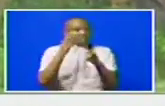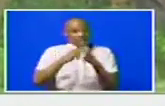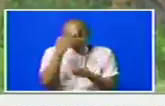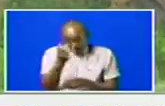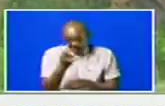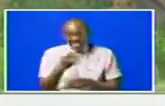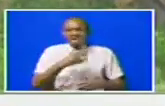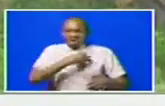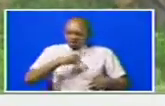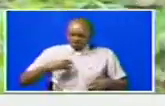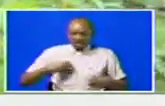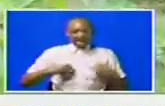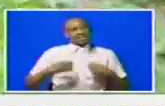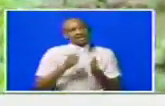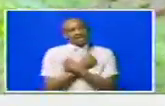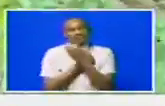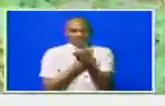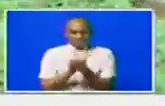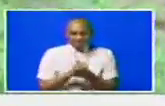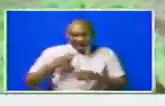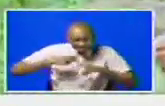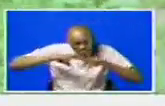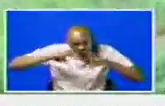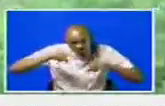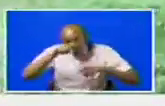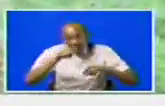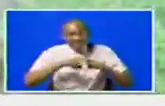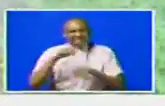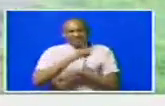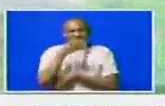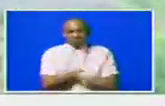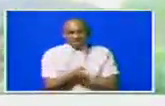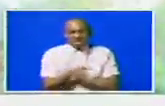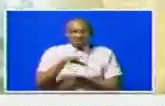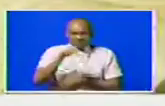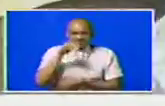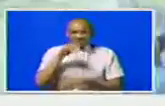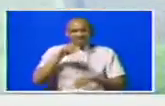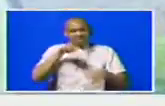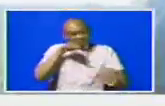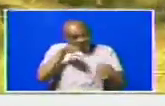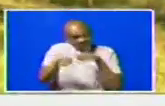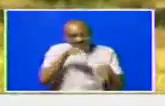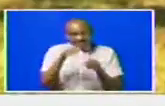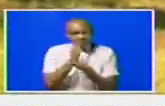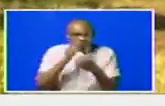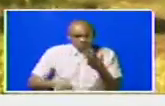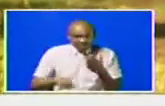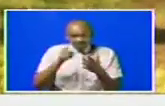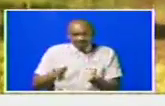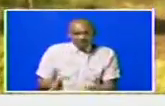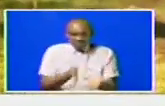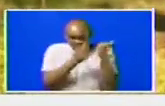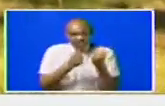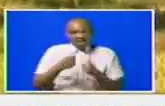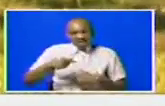leopard inapenda huku. Tunawasaka chui, lakini jioni hii tuwapata fisi ambao kwa mazoea yao wanatimua na kutuacha